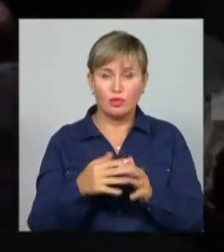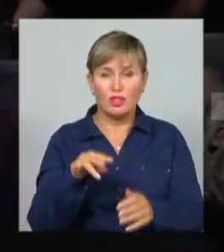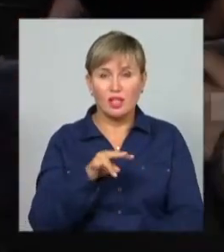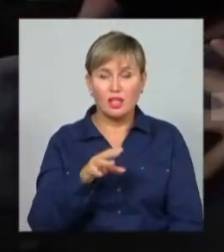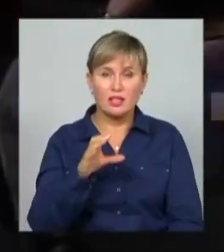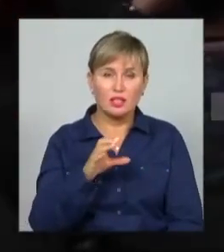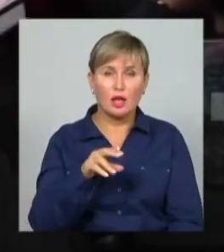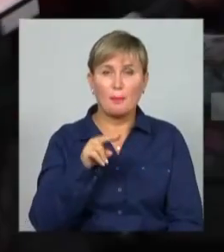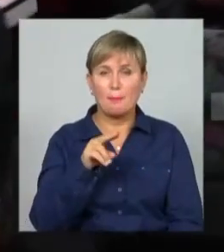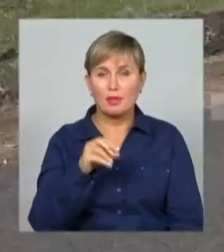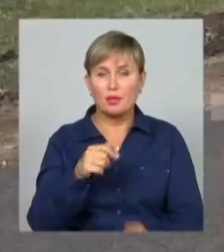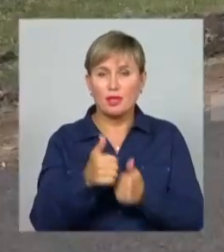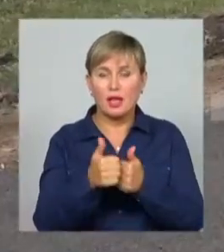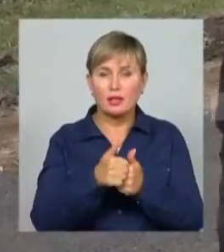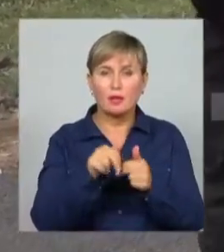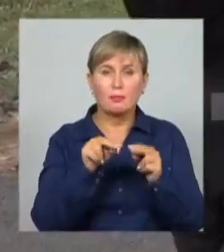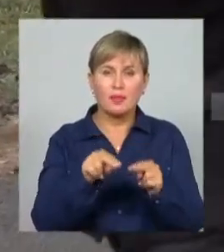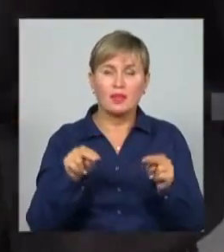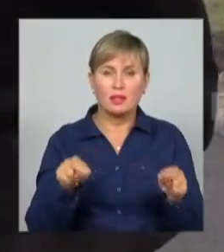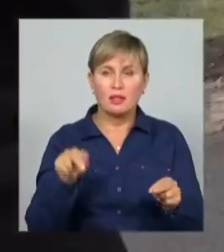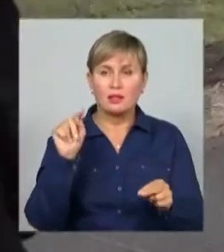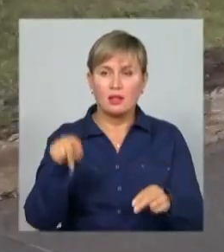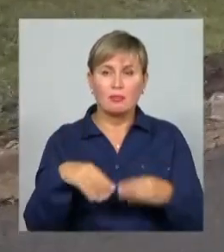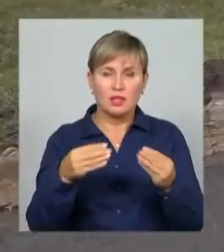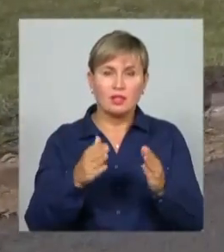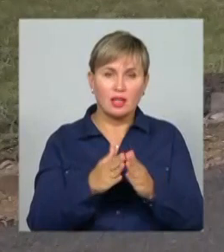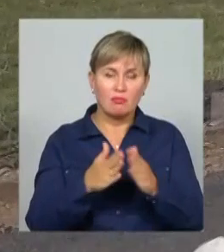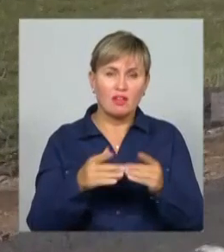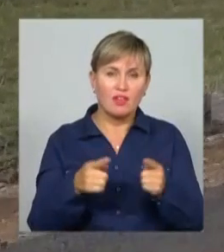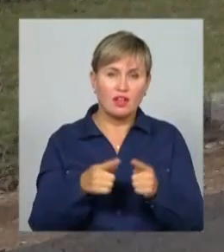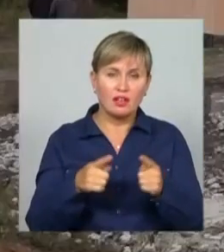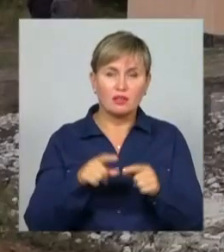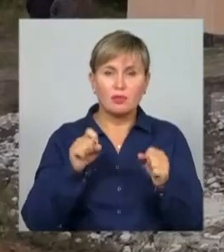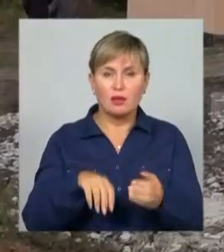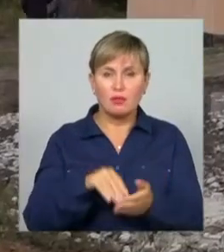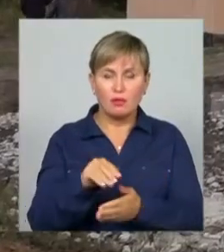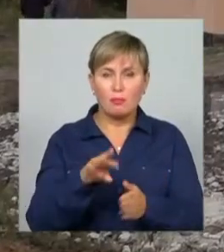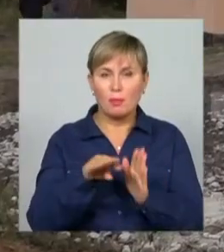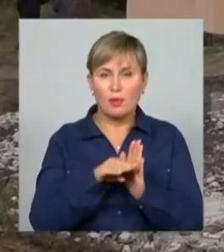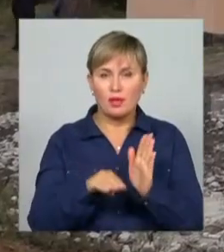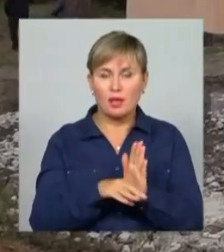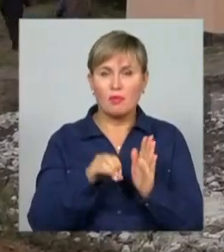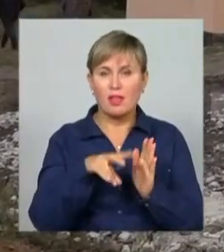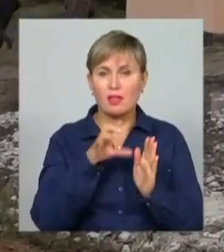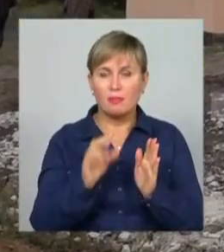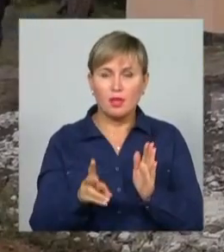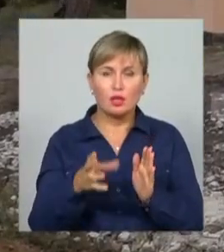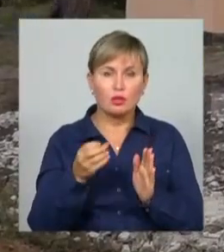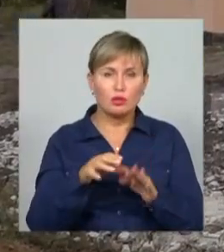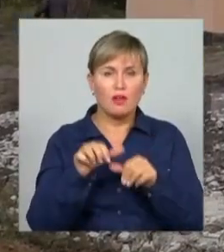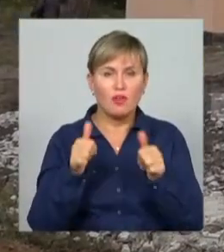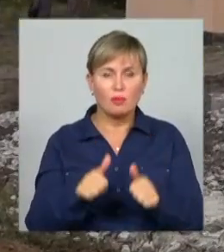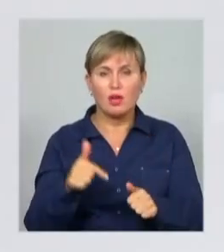Сергеевка и Петровка близ Петропавловска. Там кандасам предоставили дома в аренду с правом выкупа по программе «Имбек». Новоселам предстоит еще